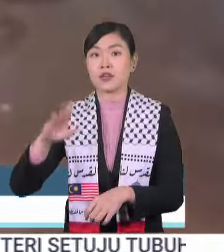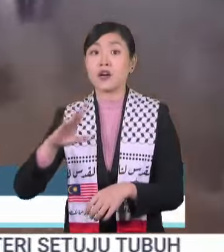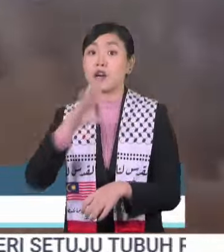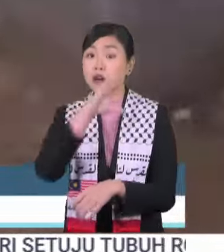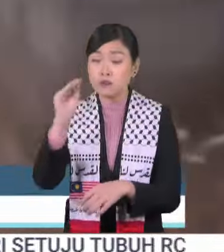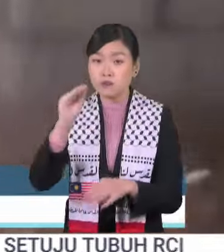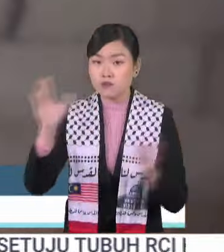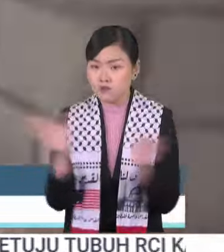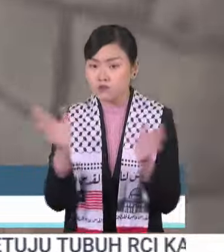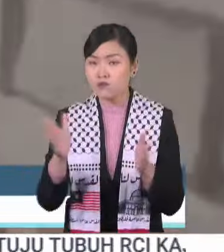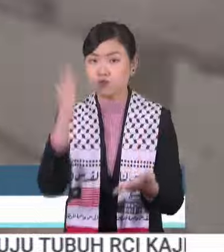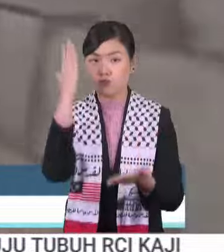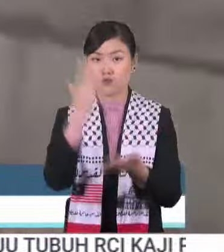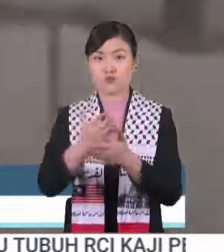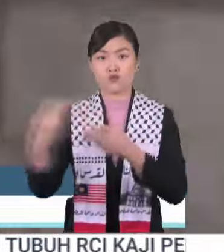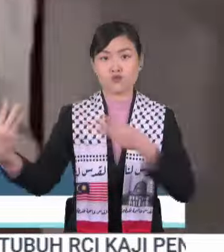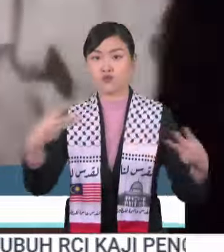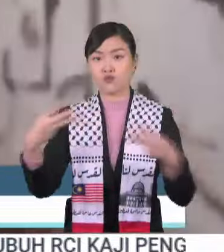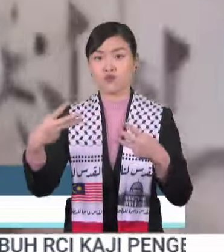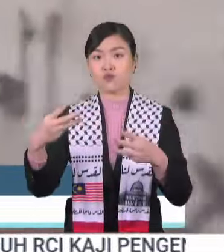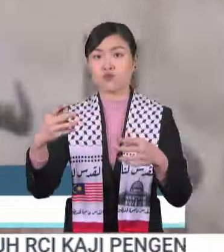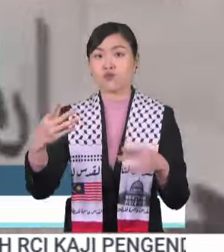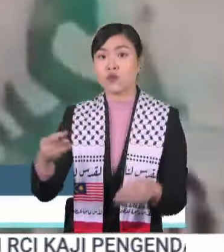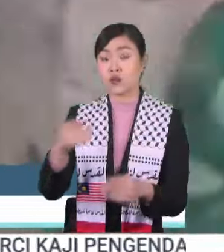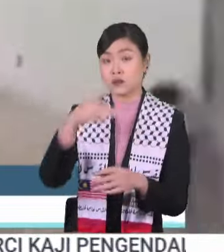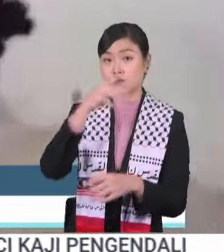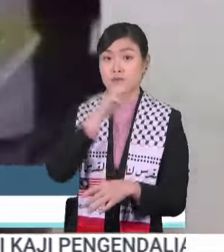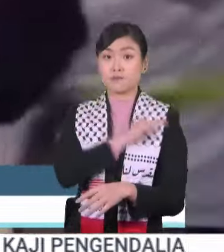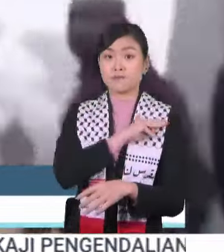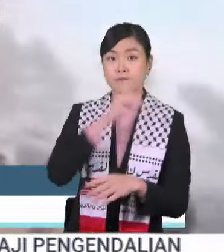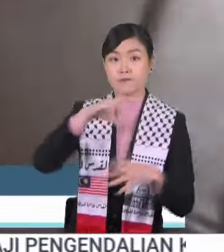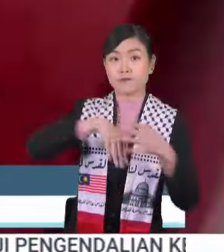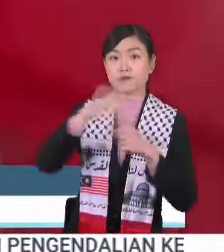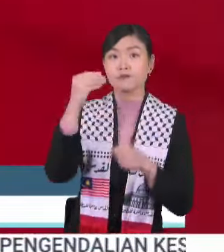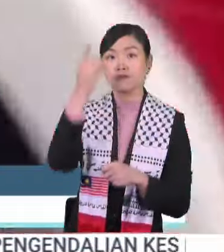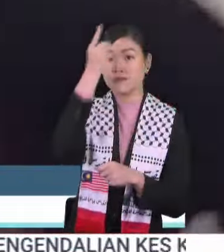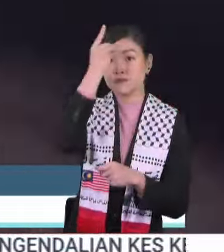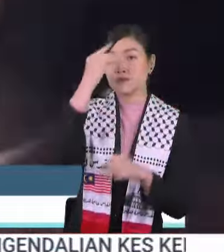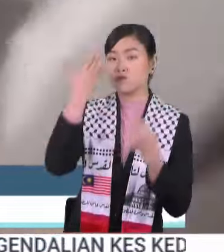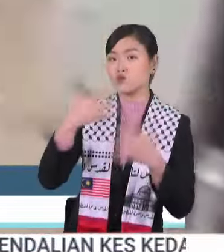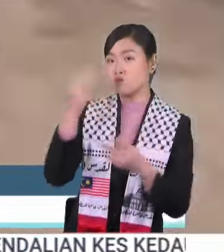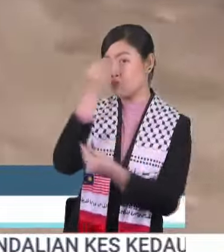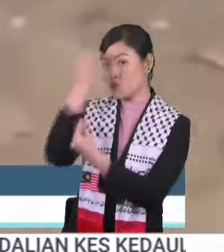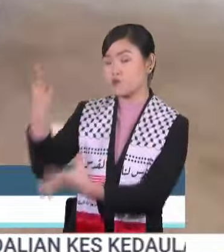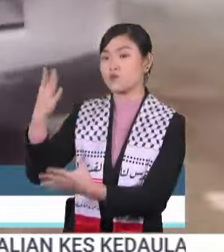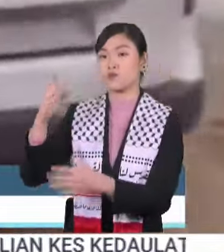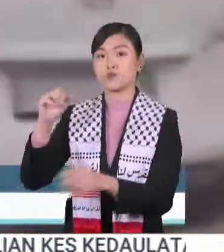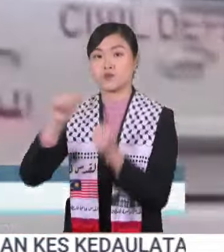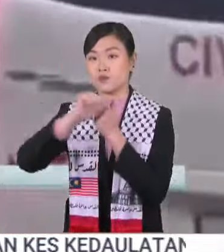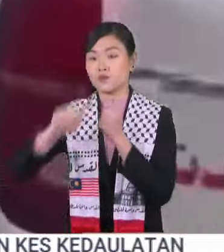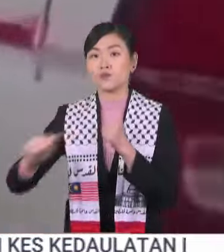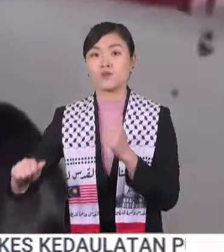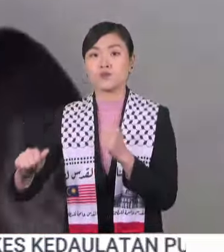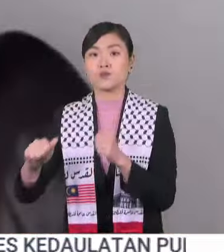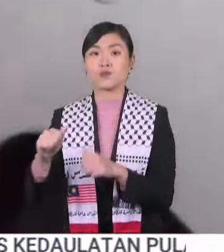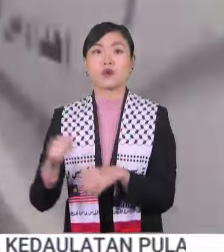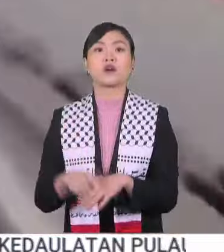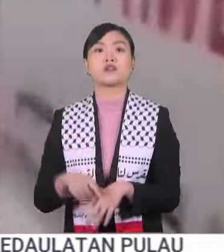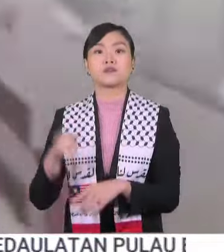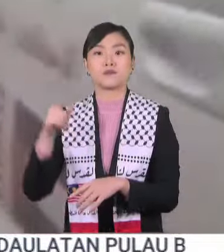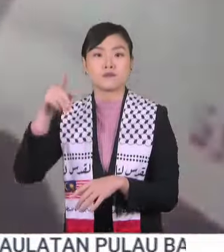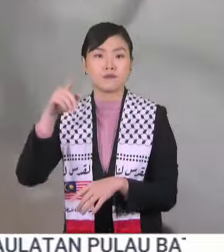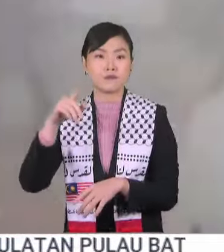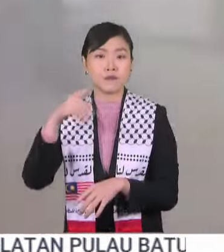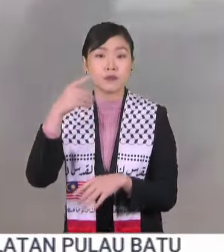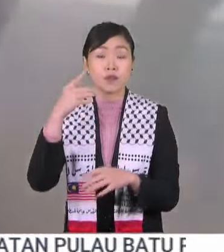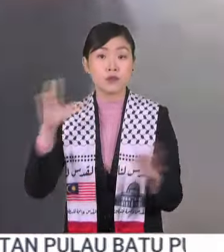menteri luar Datuk Seri Mohamad Hassan kepada setiausaha agong PBB Antonio guterz kesan itu disampaikan pada sidang kemuncak pergerakan